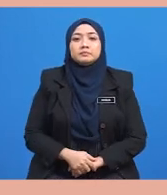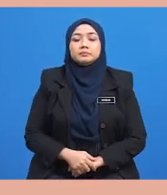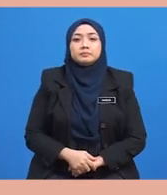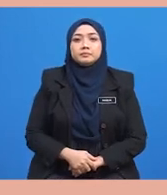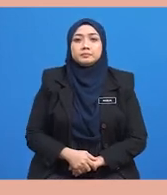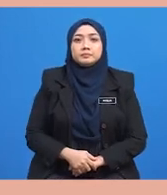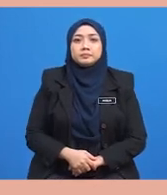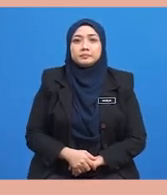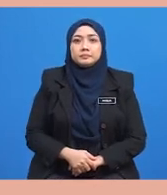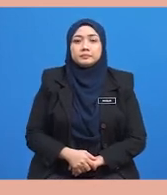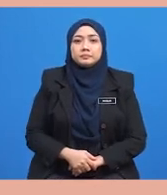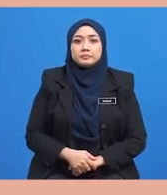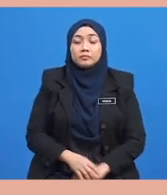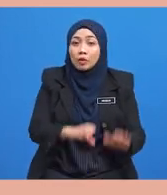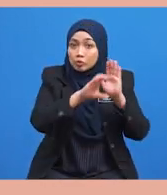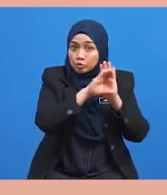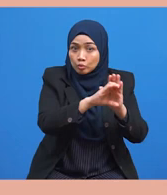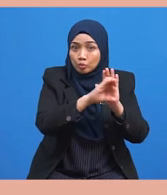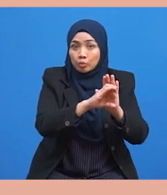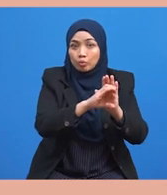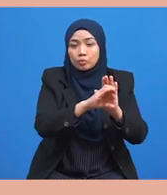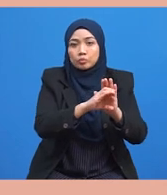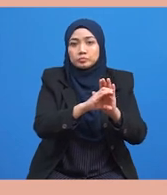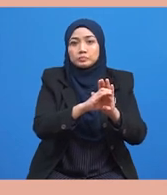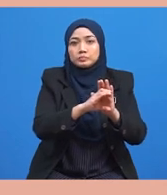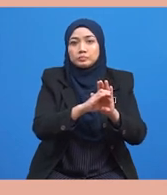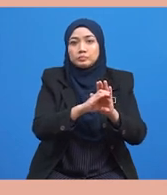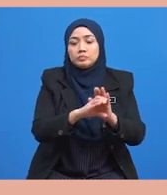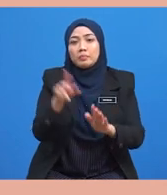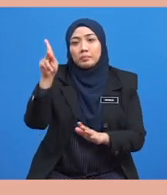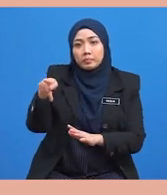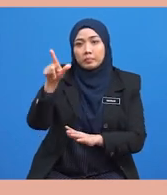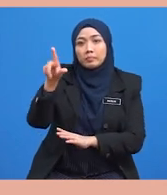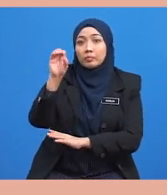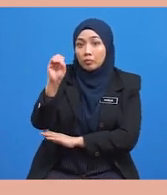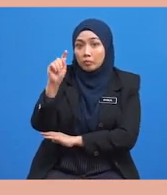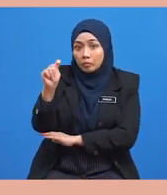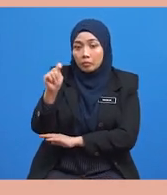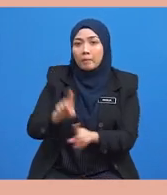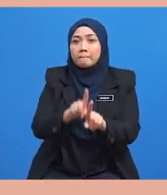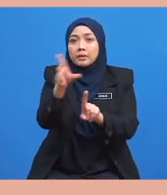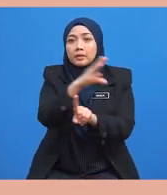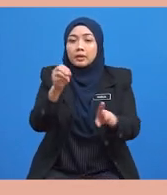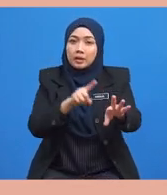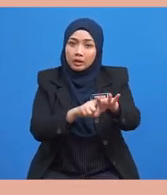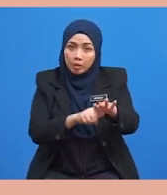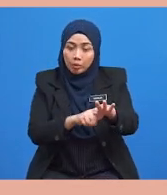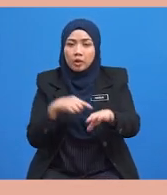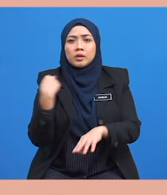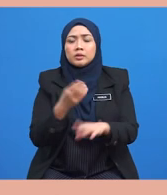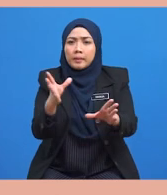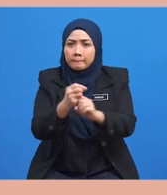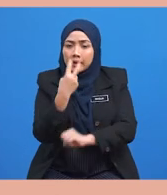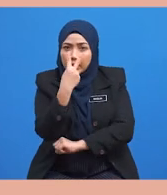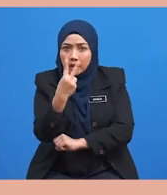Berikut adalah rajah plot batang dan daun yang terhasil berdasarkan data tadi. Kita dapat